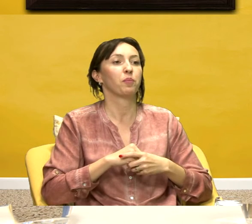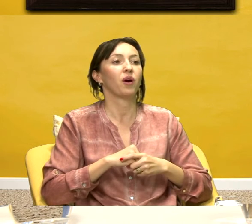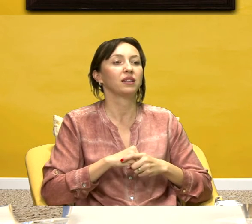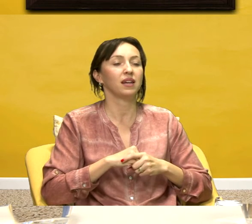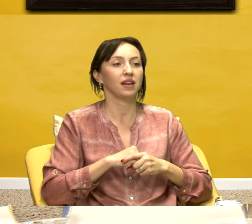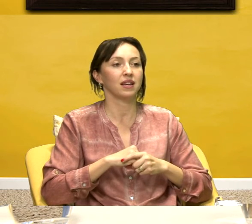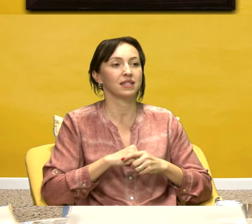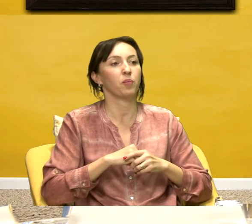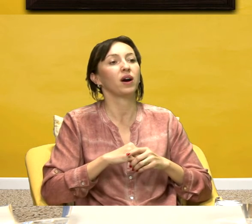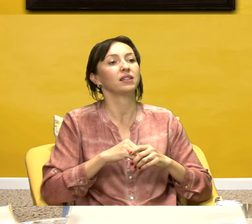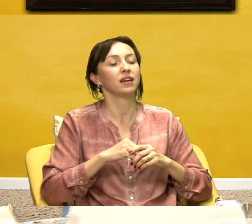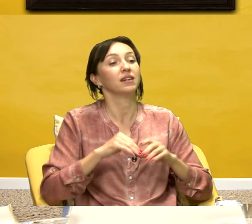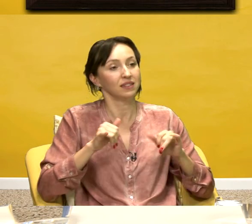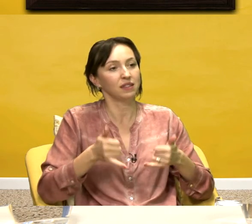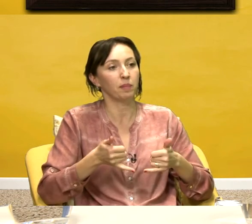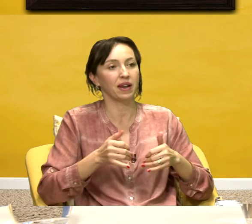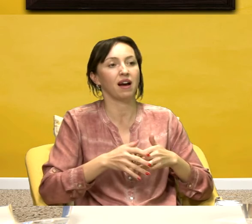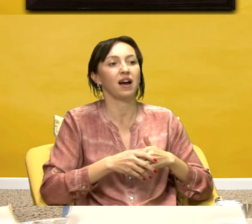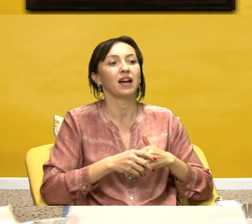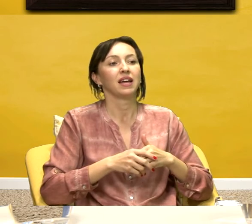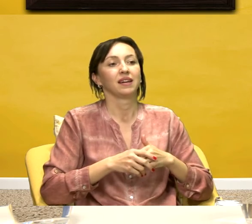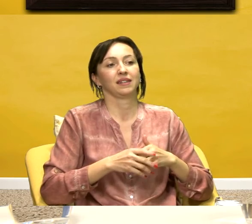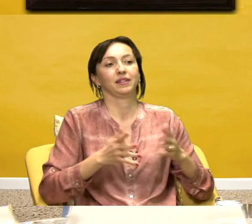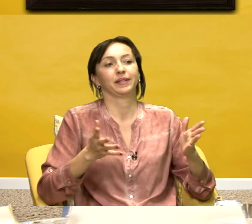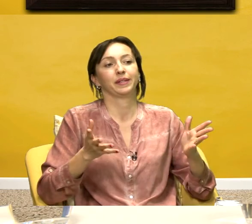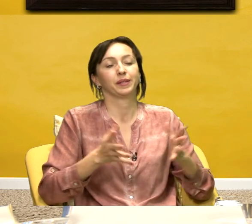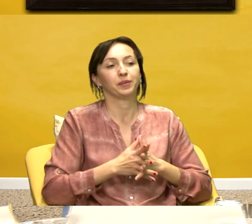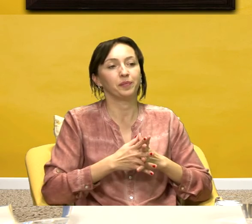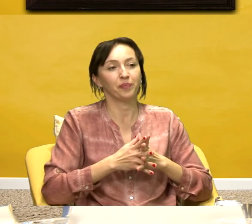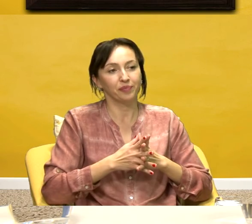și se poate întâmpla